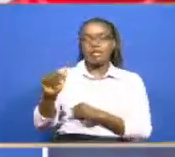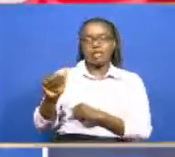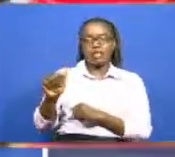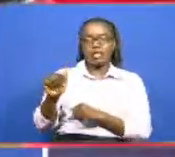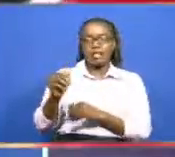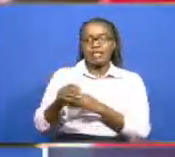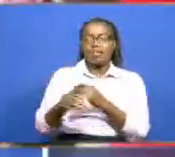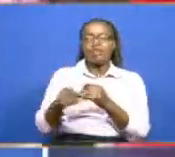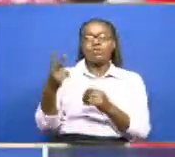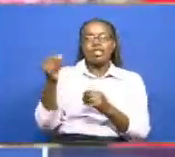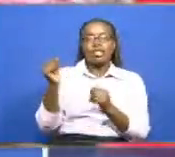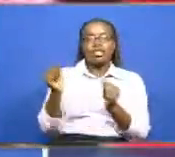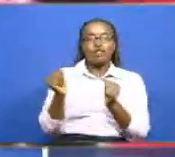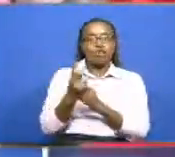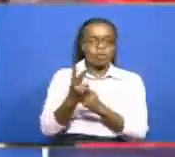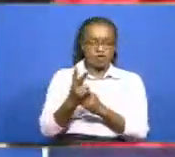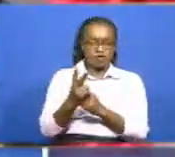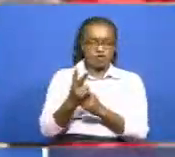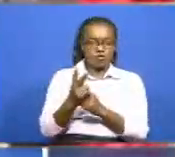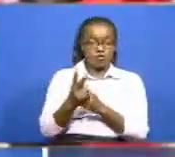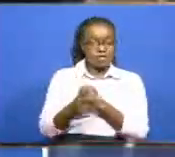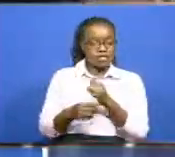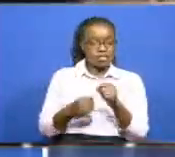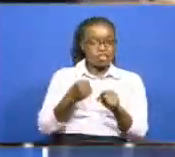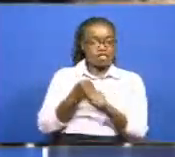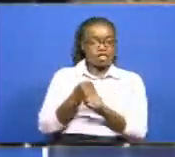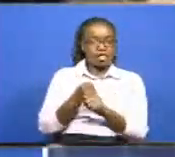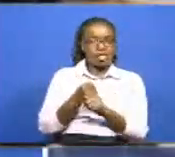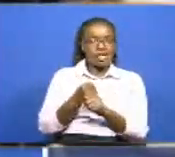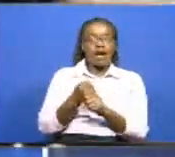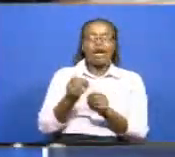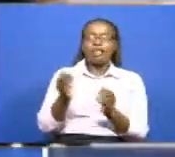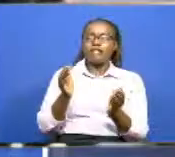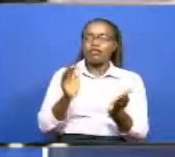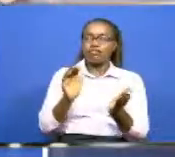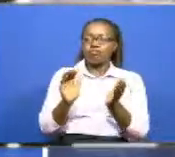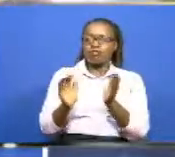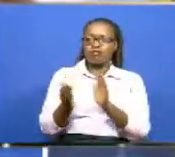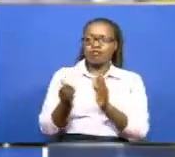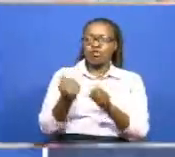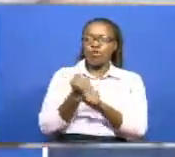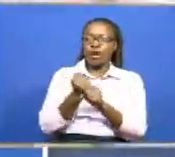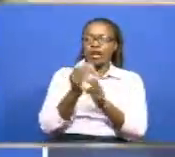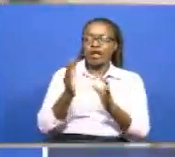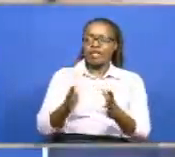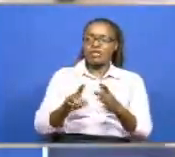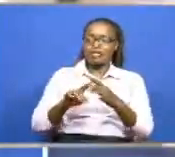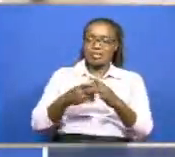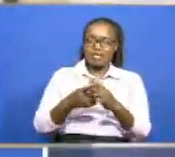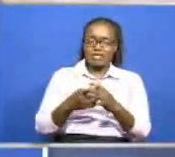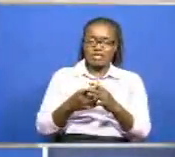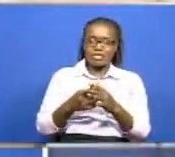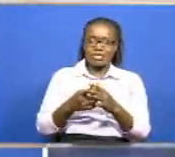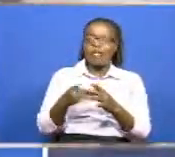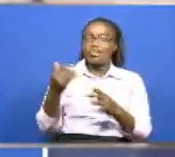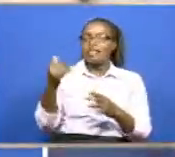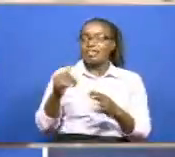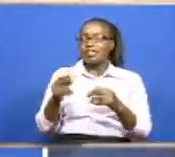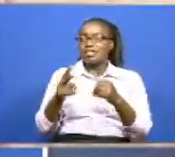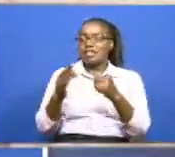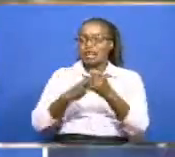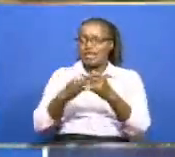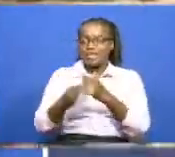mwaka 2012 na kisha hatua ya kuyainisha mishahara ya wafanyikazi ikaanza. Hata hivyo miaka minane